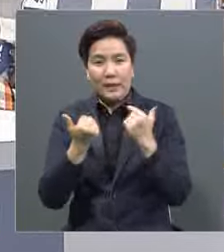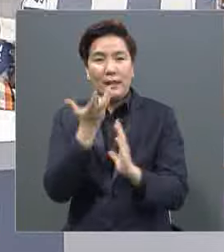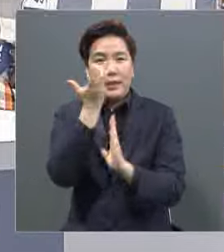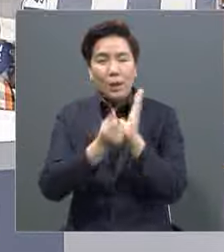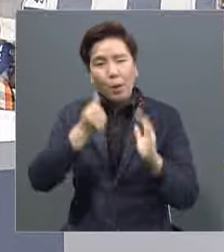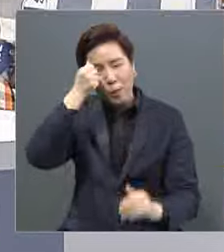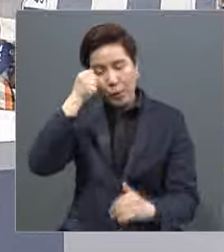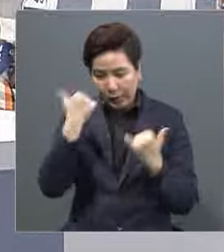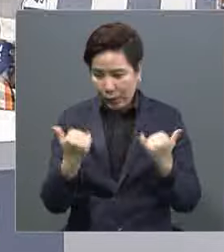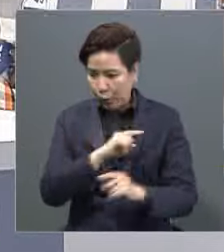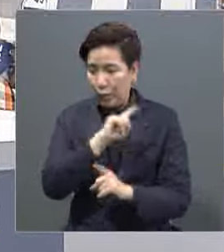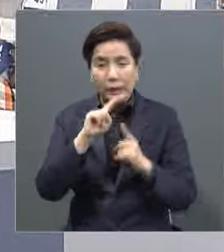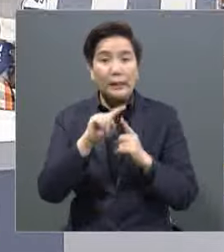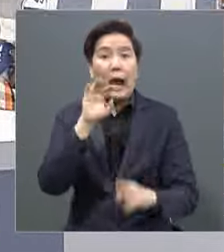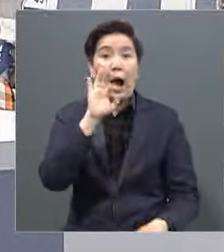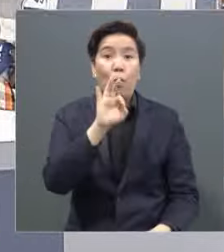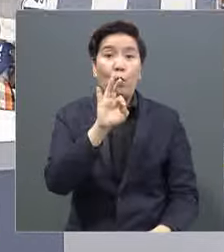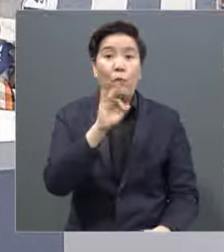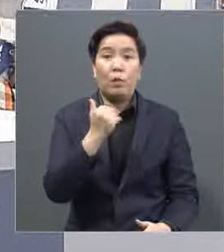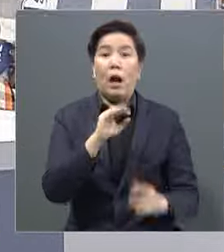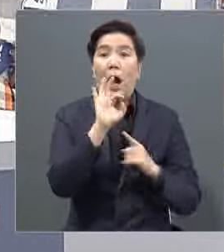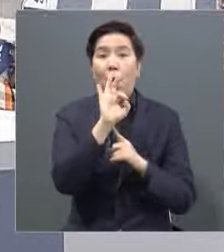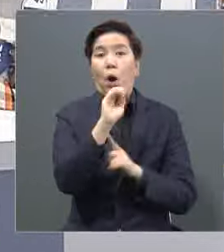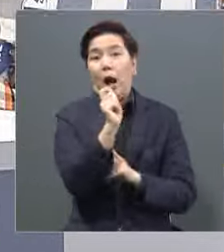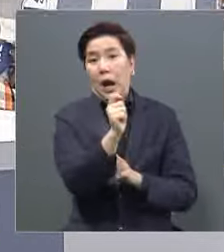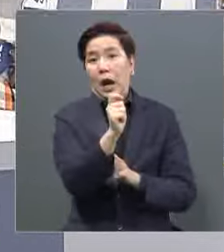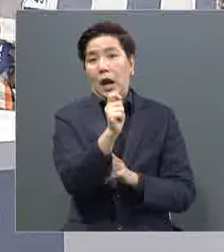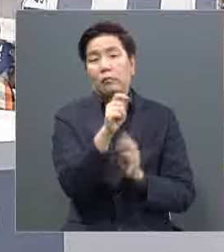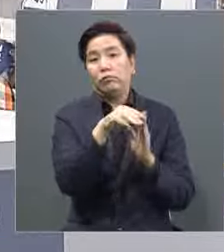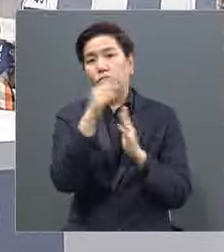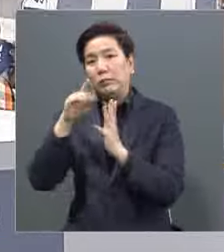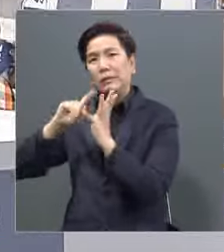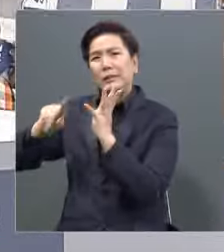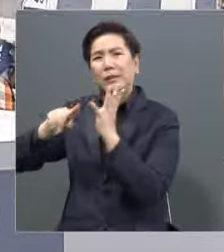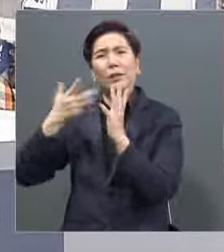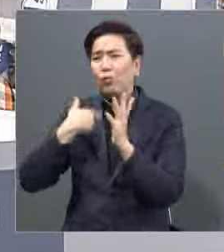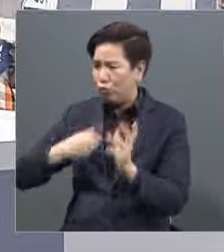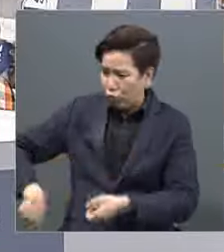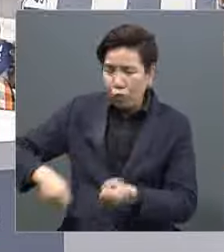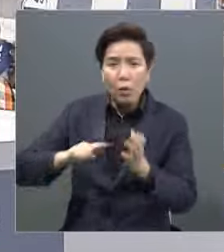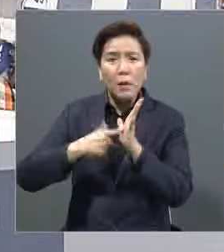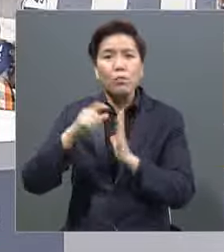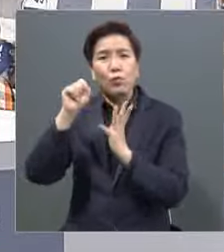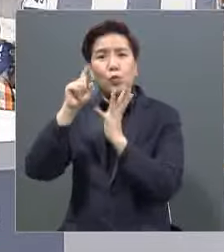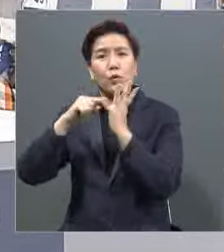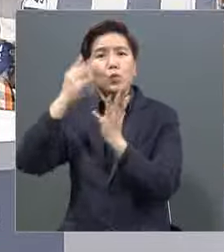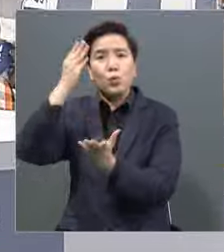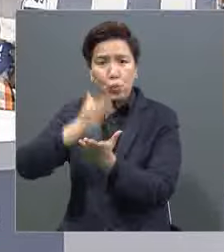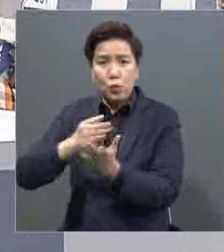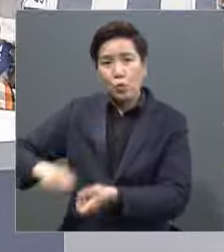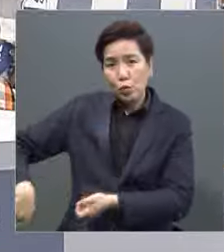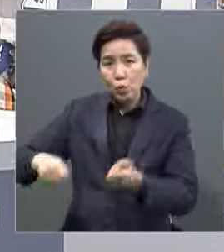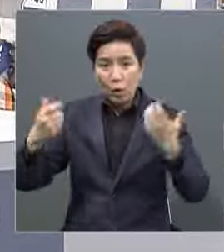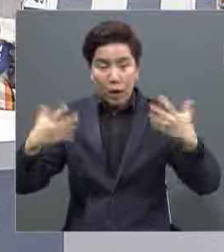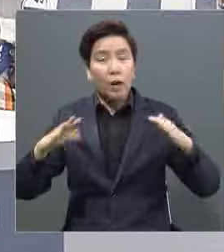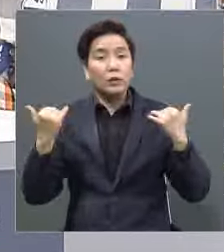กี่วันเองวันนี้วันอะไรแล้ววันนี้วันที่ 9แล้วถูกถูกมั้ยฮะวันอังคารเดี๋ยวปลายสัปดาห์นี้ก็คือสงกรานต์แล้วอ่ะวันศุกร์หยุดกันแล้วหยุดกันแล้ว